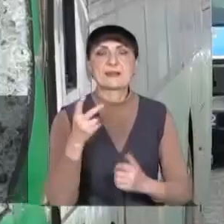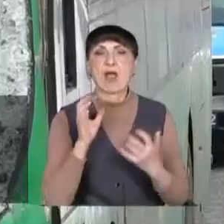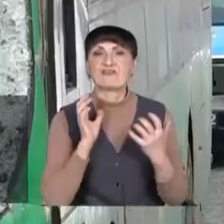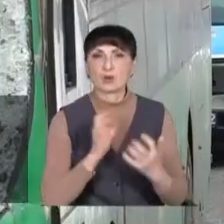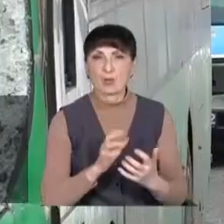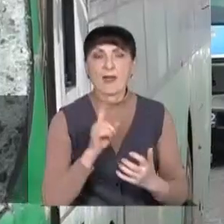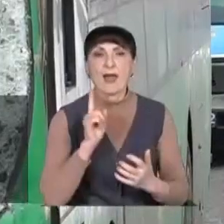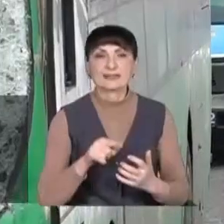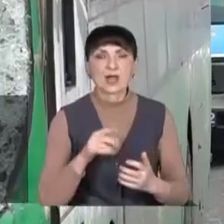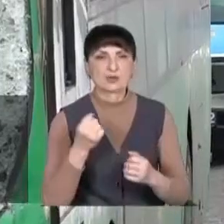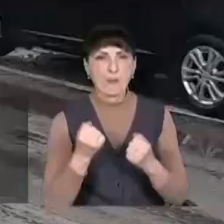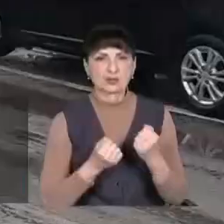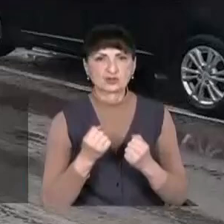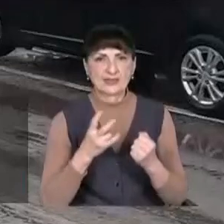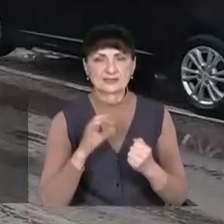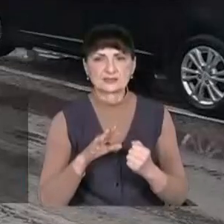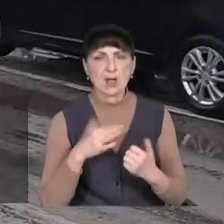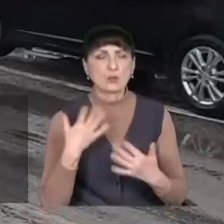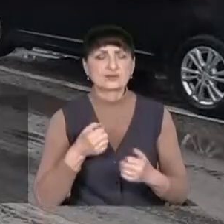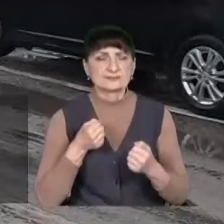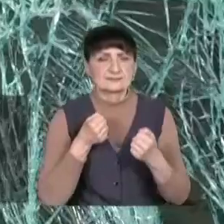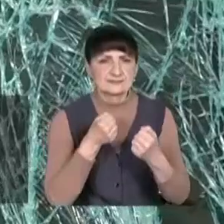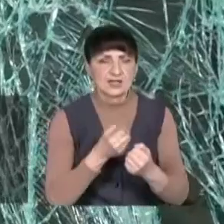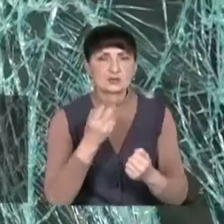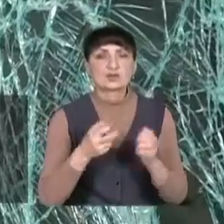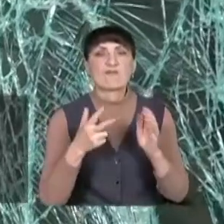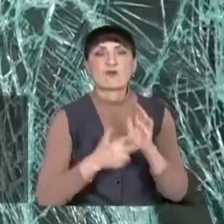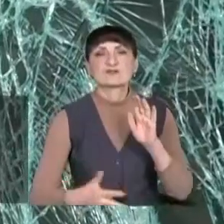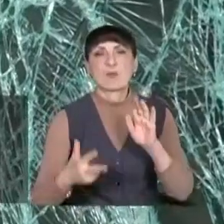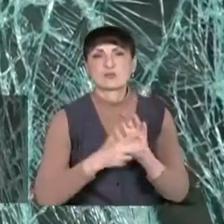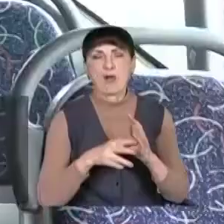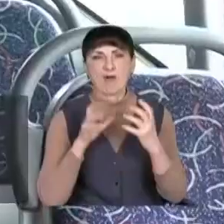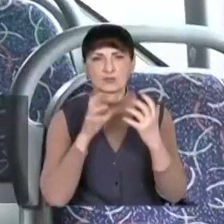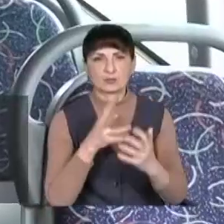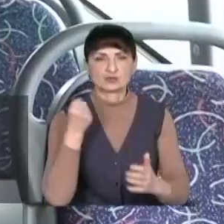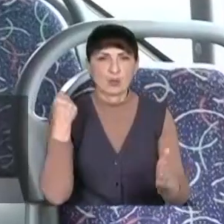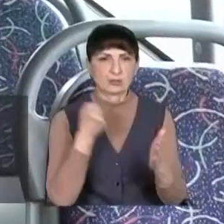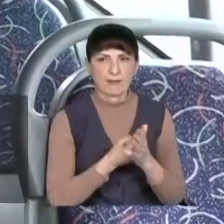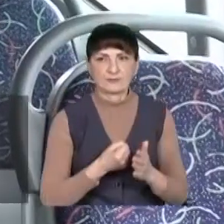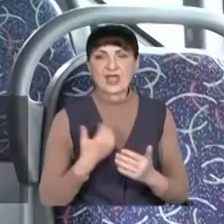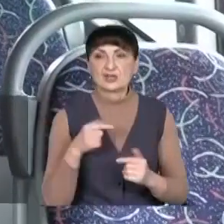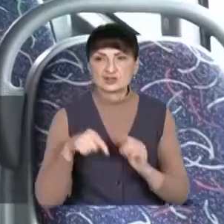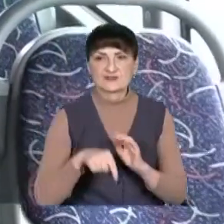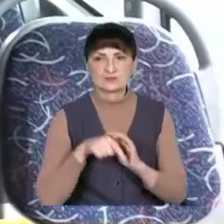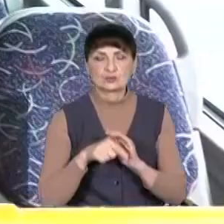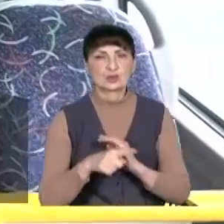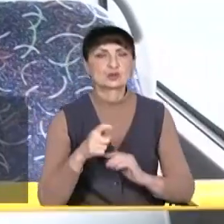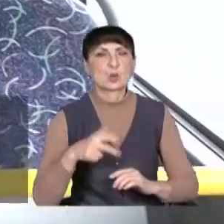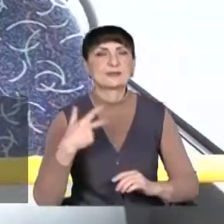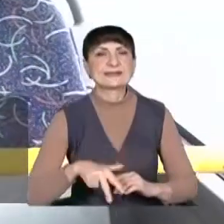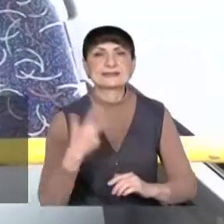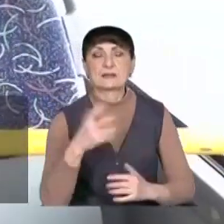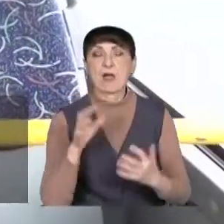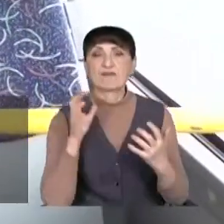а также «Нексией». По инерции многотонная машина врезалась в 88-й маршрут. Я сейчас нахожусь в салоне 133-го